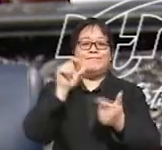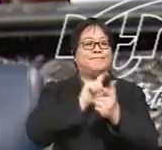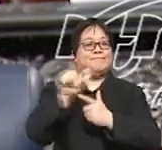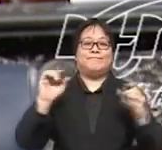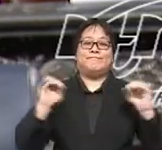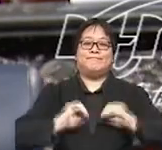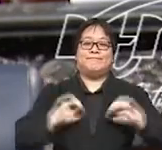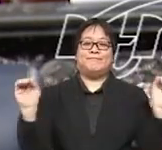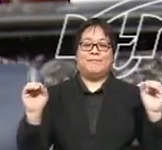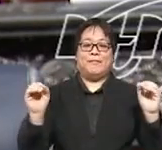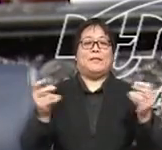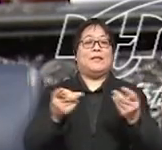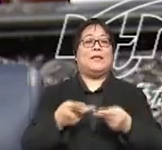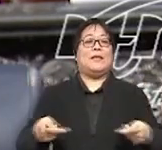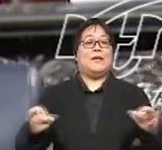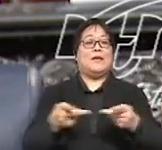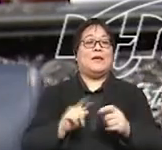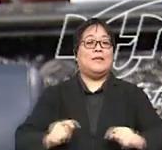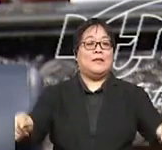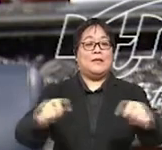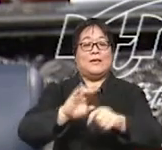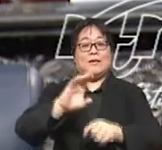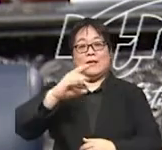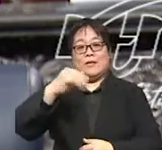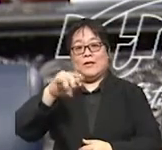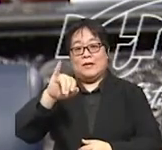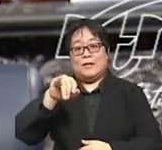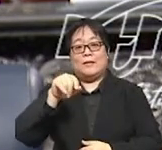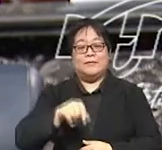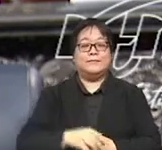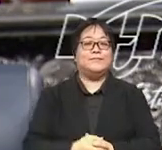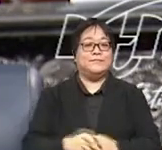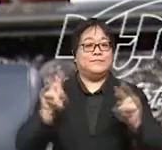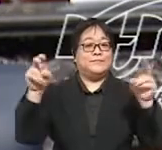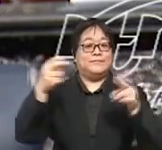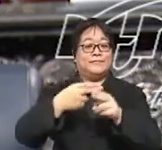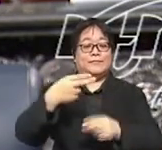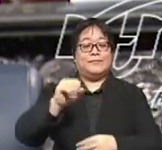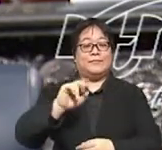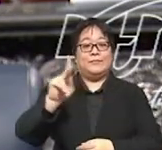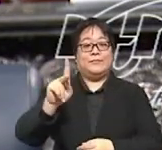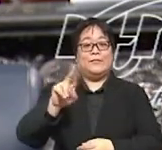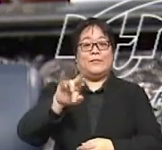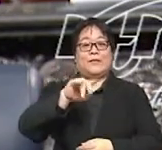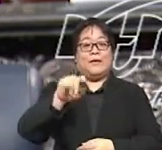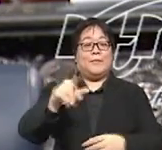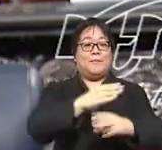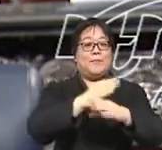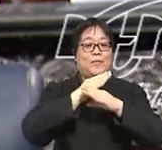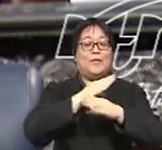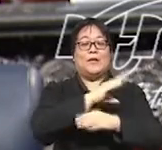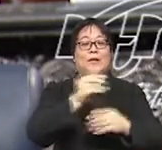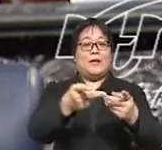langsung di kawasan Tasik chini ini yang busted SSG rizak perlindungan dan juga kau